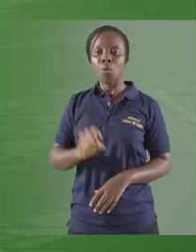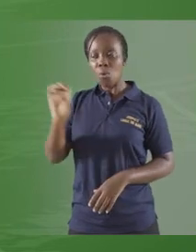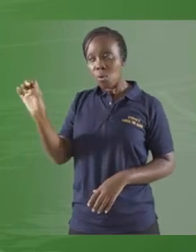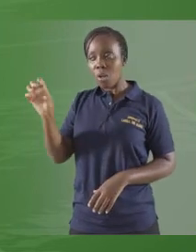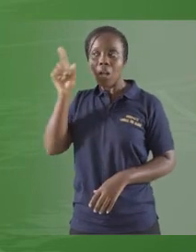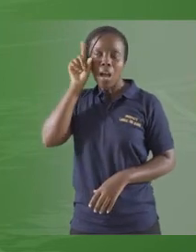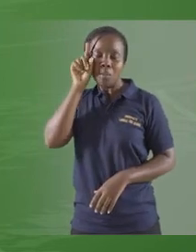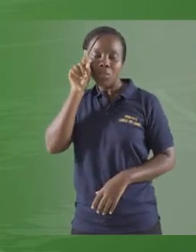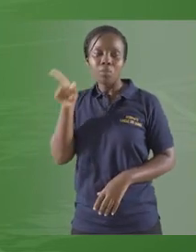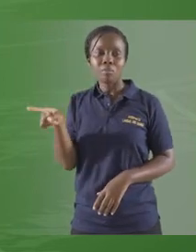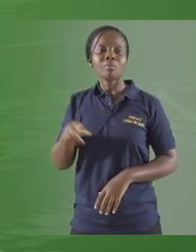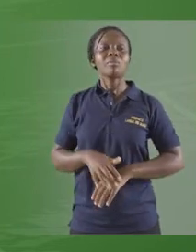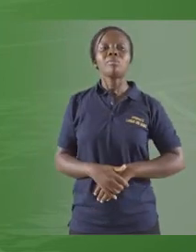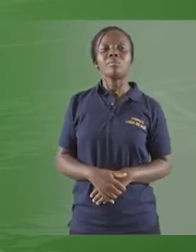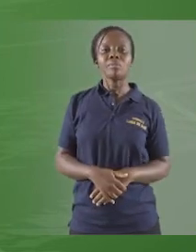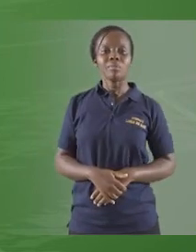albinos.